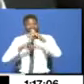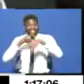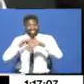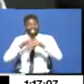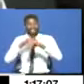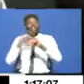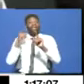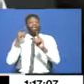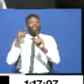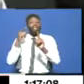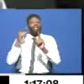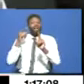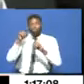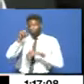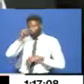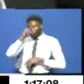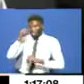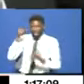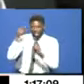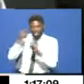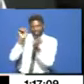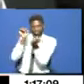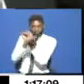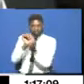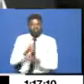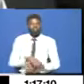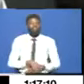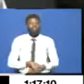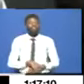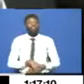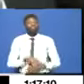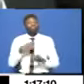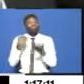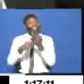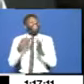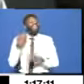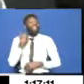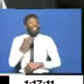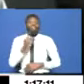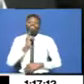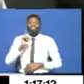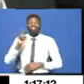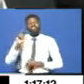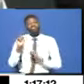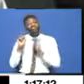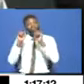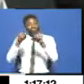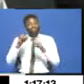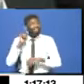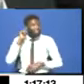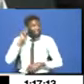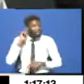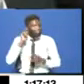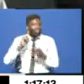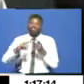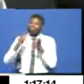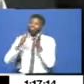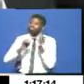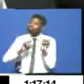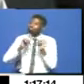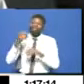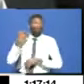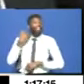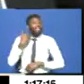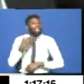Mzee Kenyatta, haende kwa Kipisigis, haende hata Ukambani, haende hata